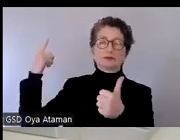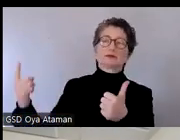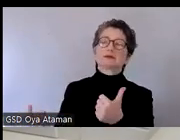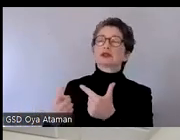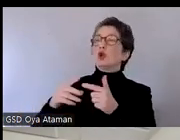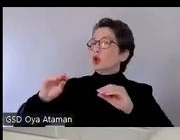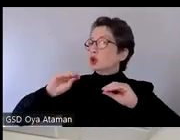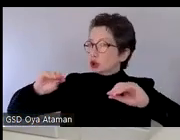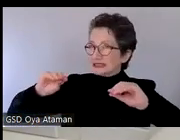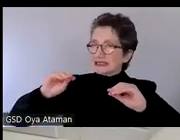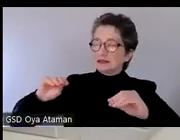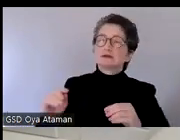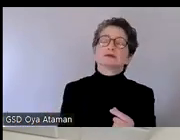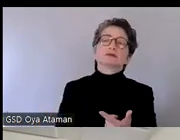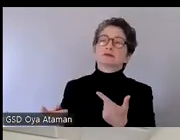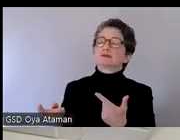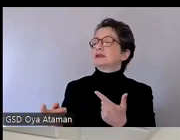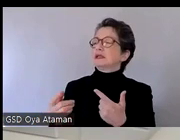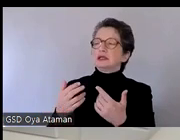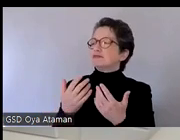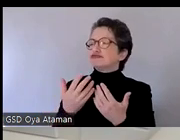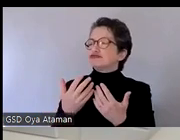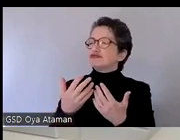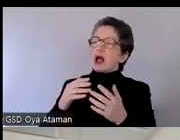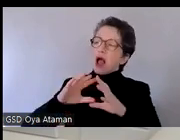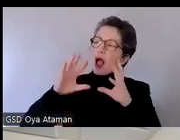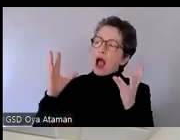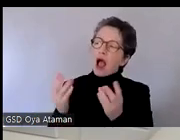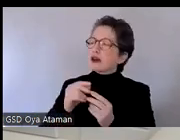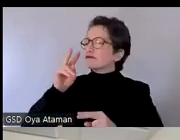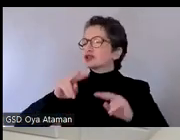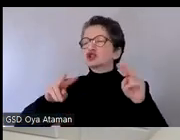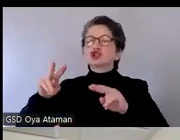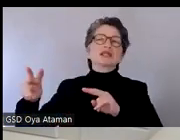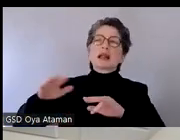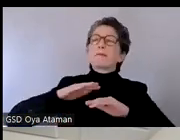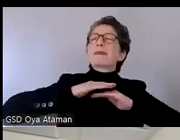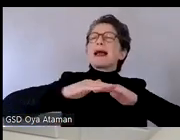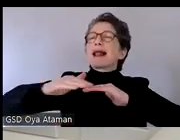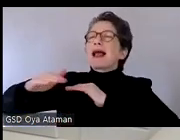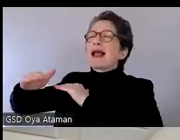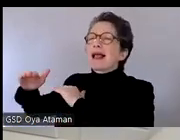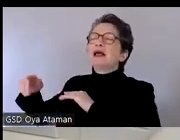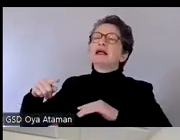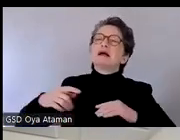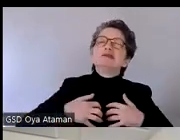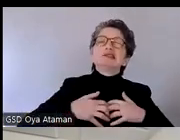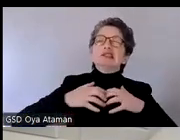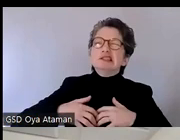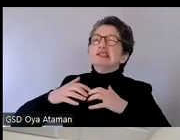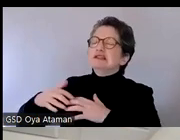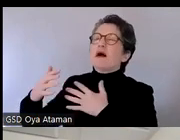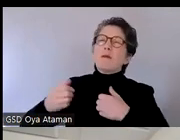Kurse, Networking und so weiter in allen möglichen Bereichen aufzubauen, also von